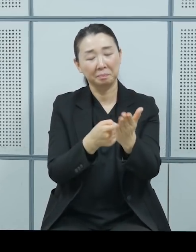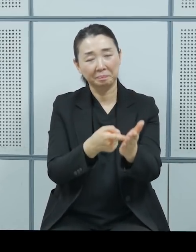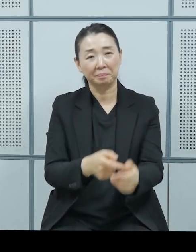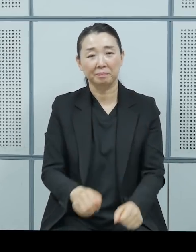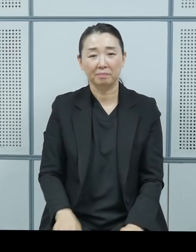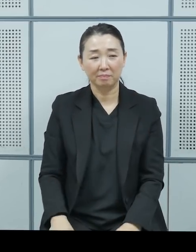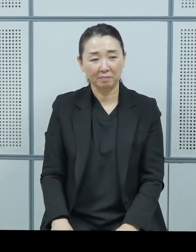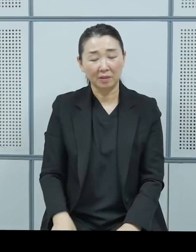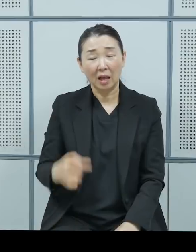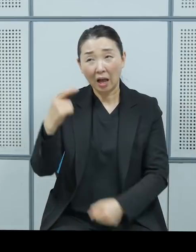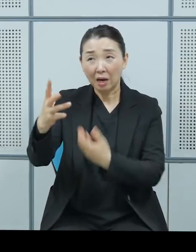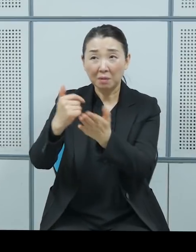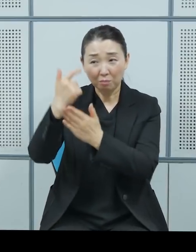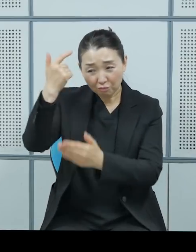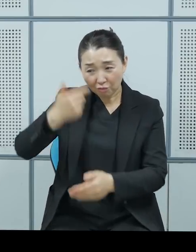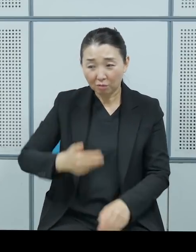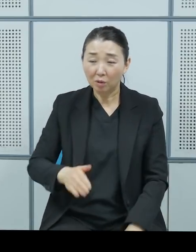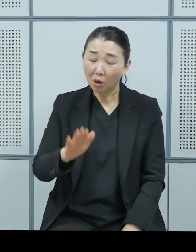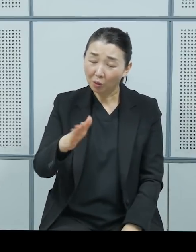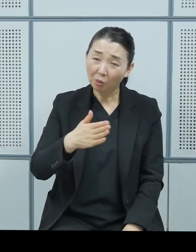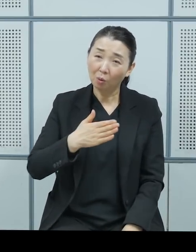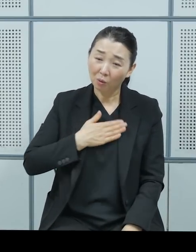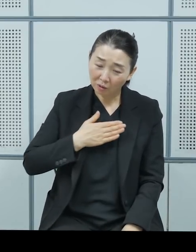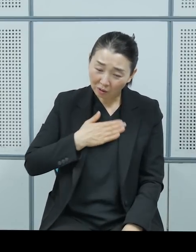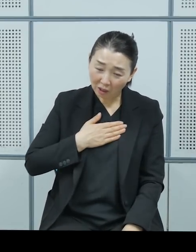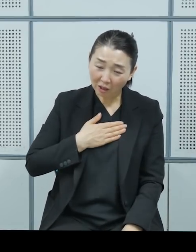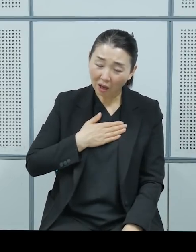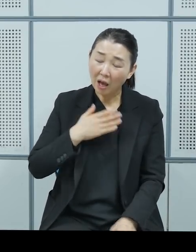물으시더라고요. 병년아, 너 나를 사랑하는 것보다 더